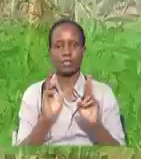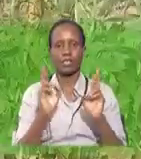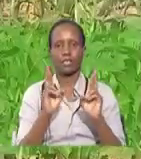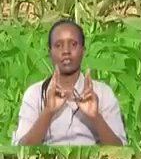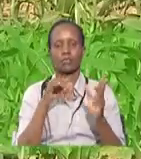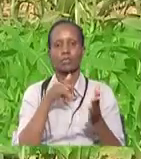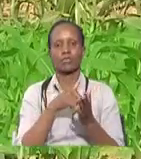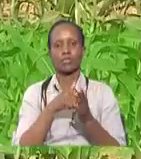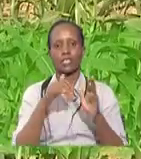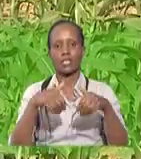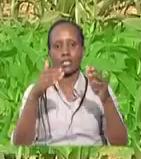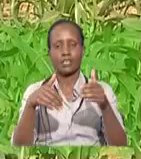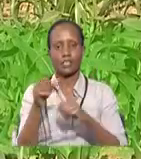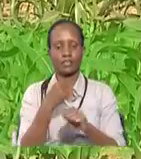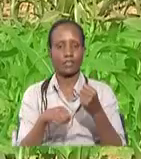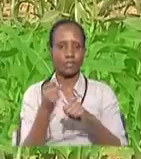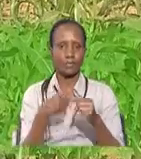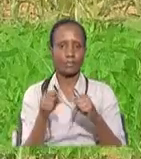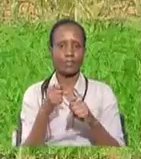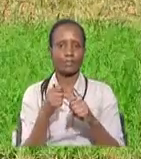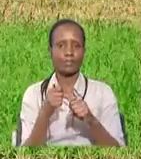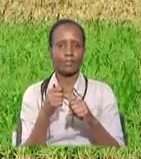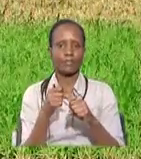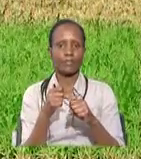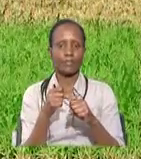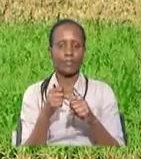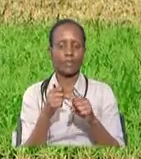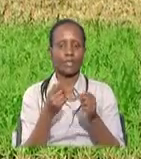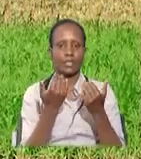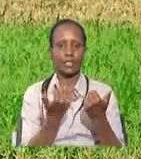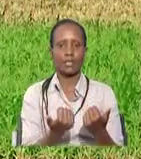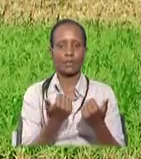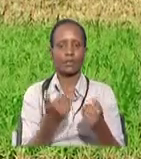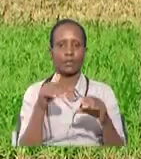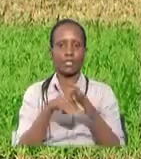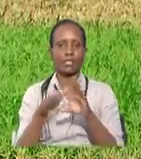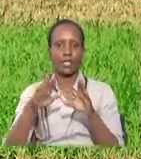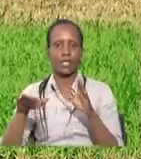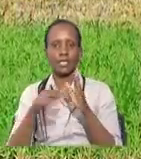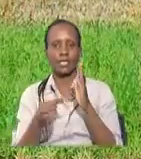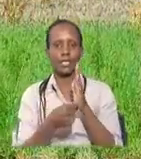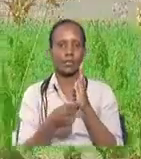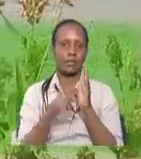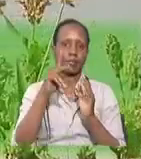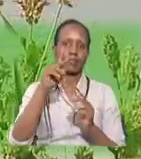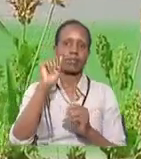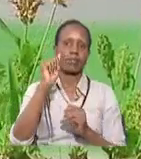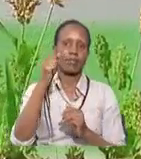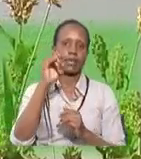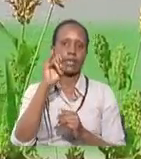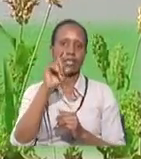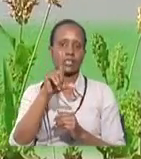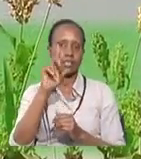in agricultural activities. Mal tuko size, tuko kwa Katulu Irrigation